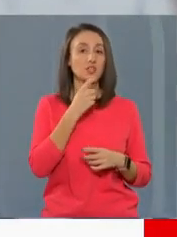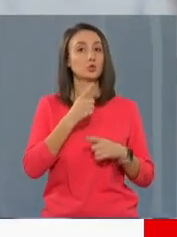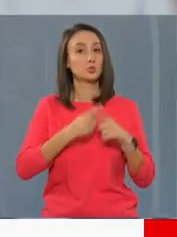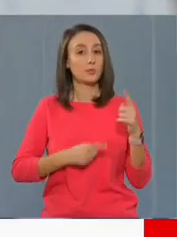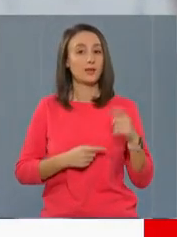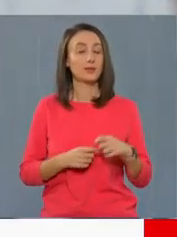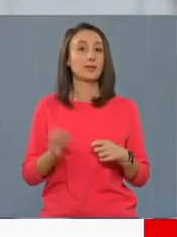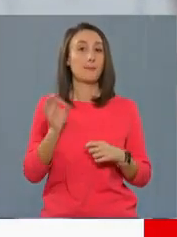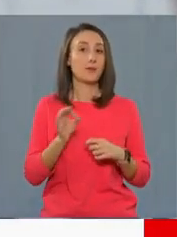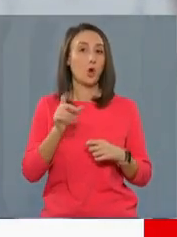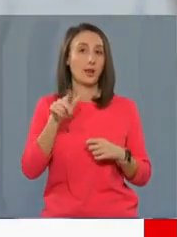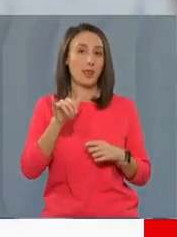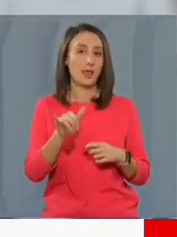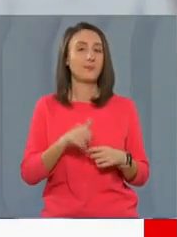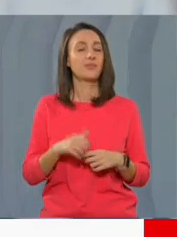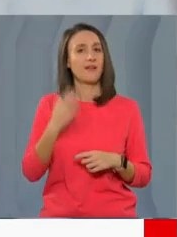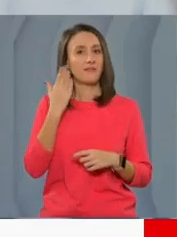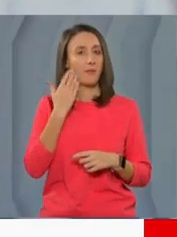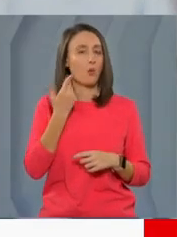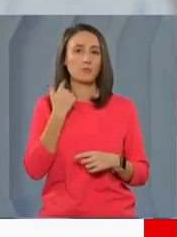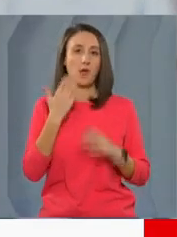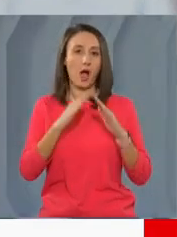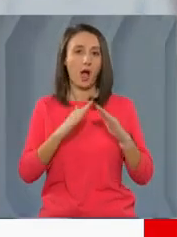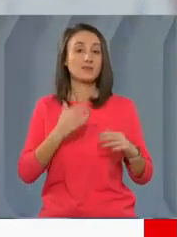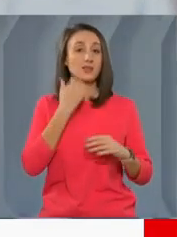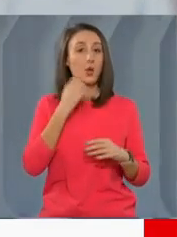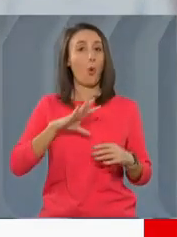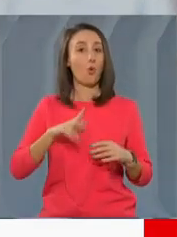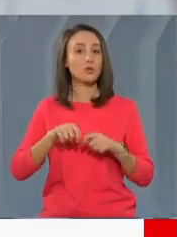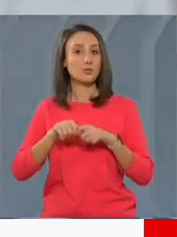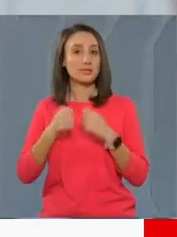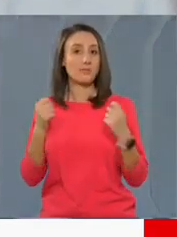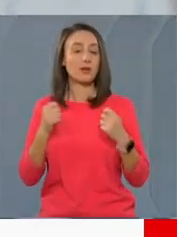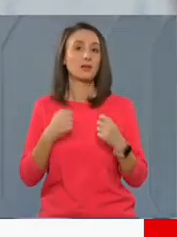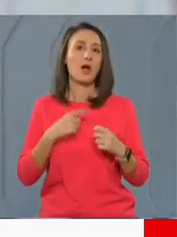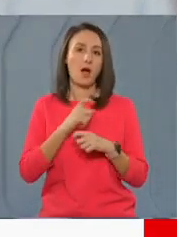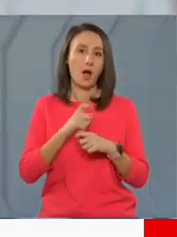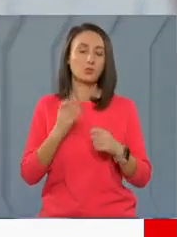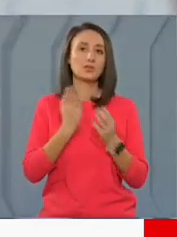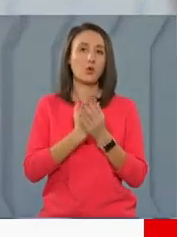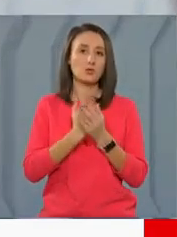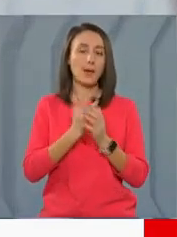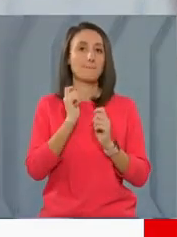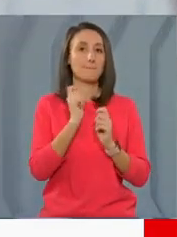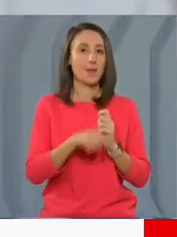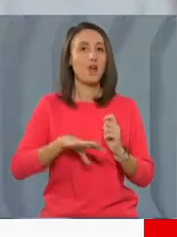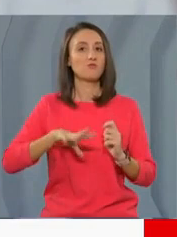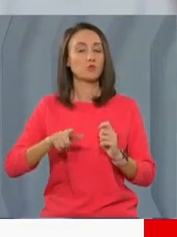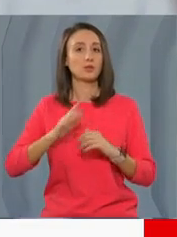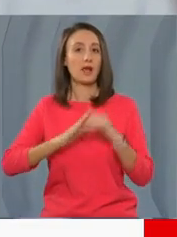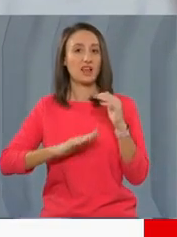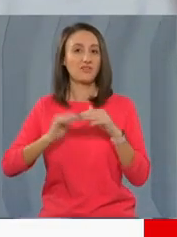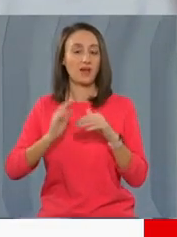jumătate de milion de lei femeia nu era acasă în momentul în care hoții au dat spargerea în cauza a fost deschis un dosar penal pentru furt